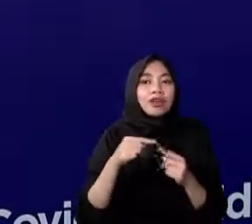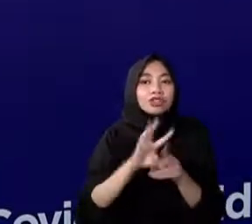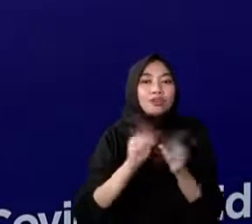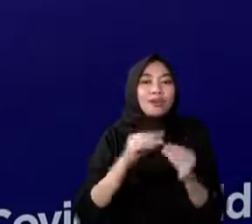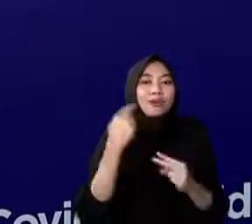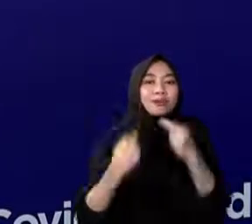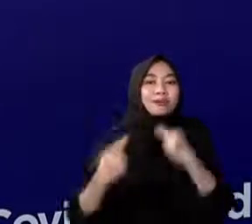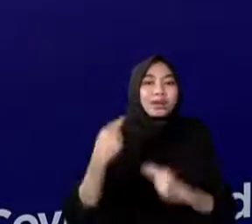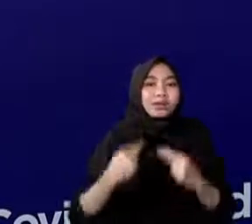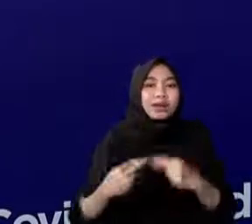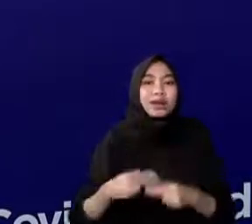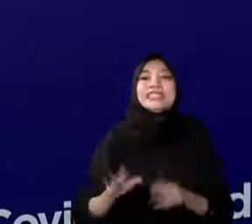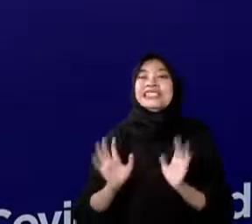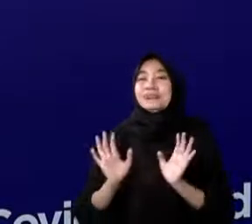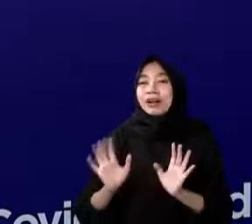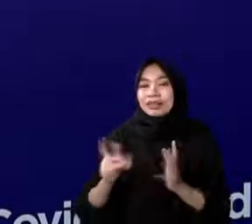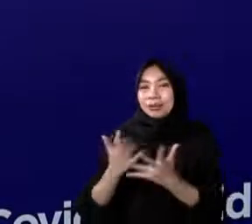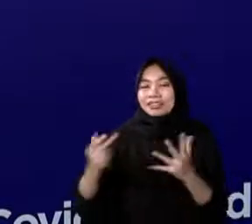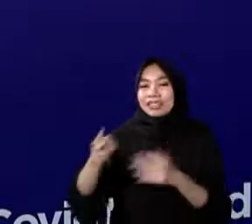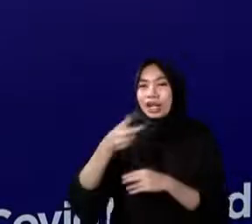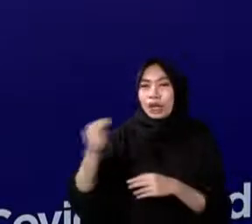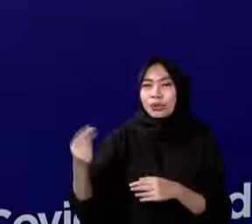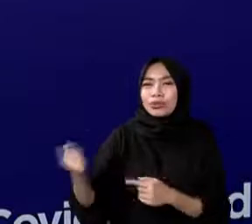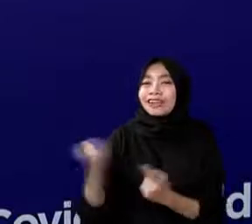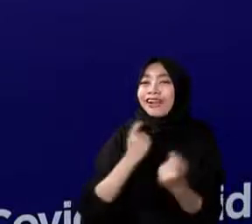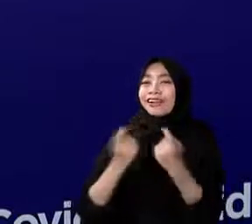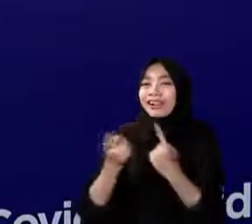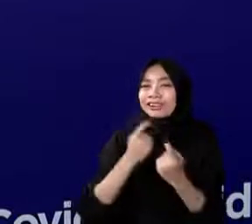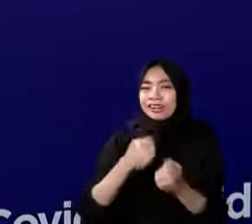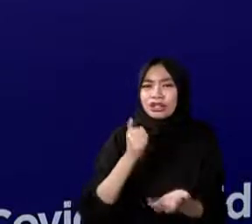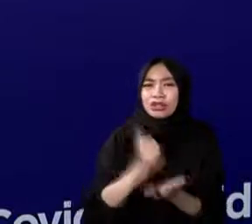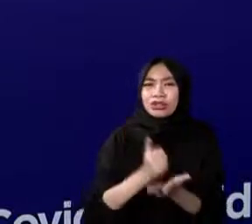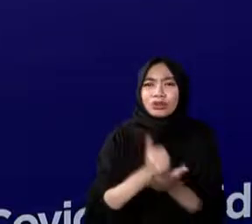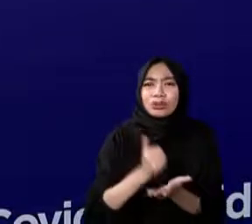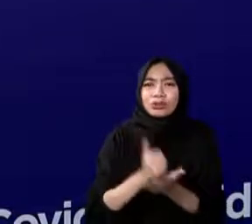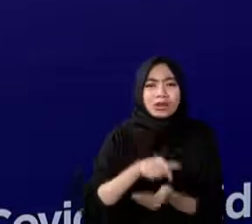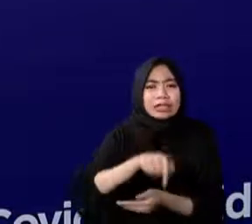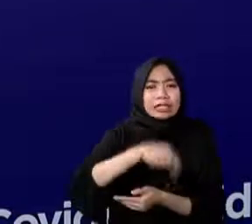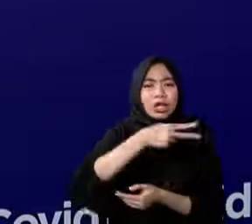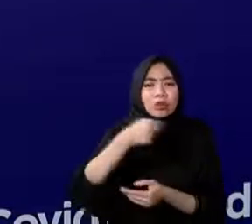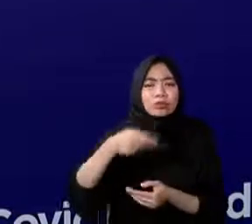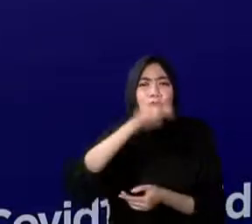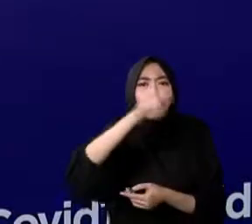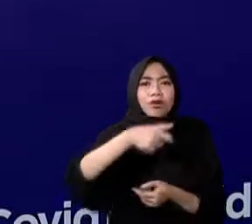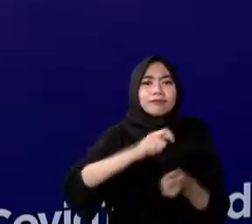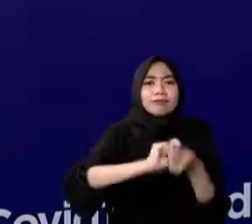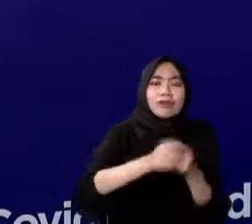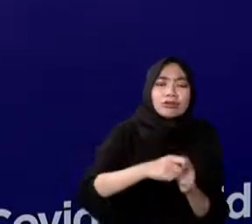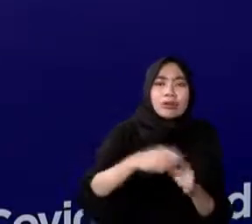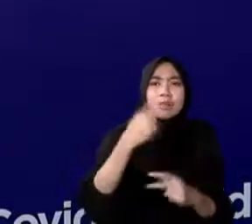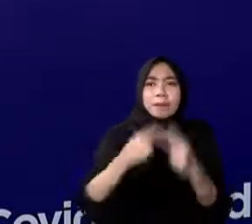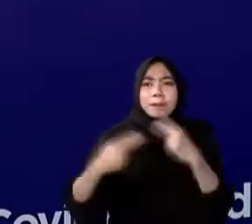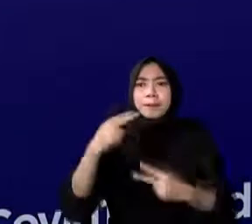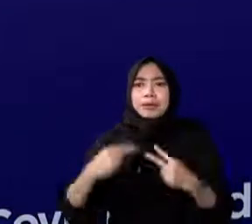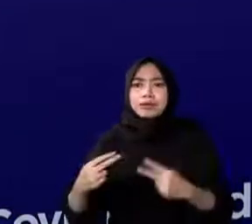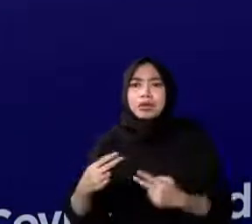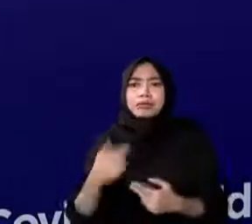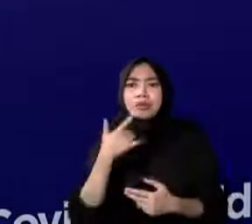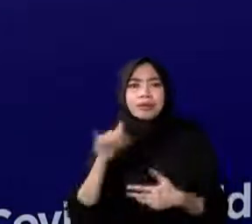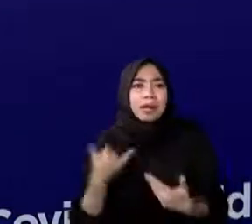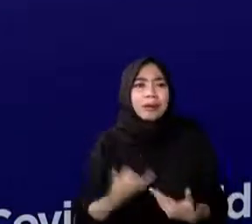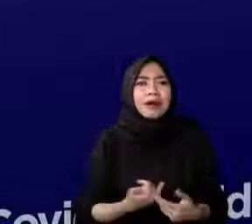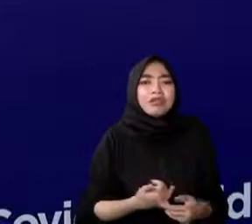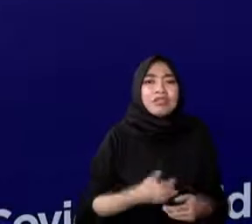kan banyak juga ya masyarakat Indonesia yang juga bertanya sebenarnya kondisi pemeriksaan di Indonesia seperti apa sih? Apakah kita sudah meningkat? Apakah